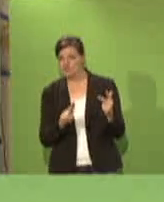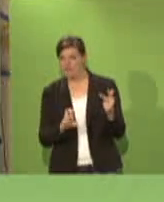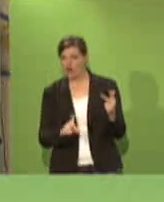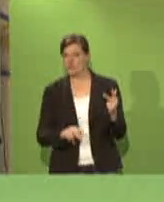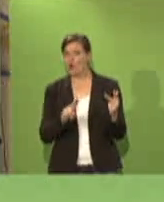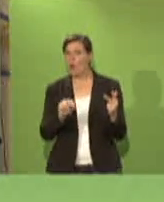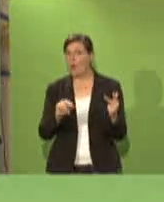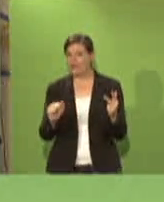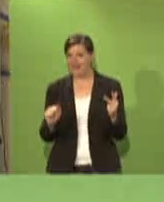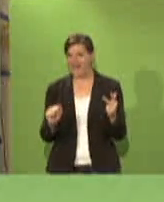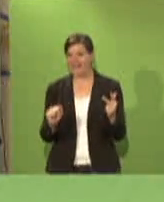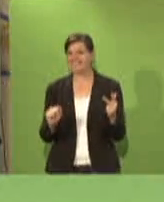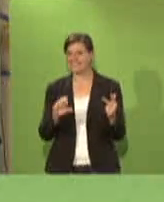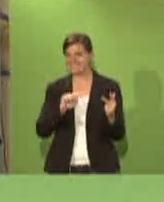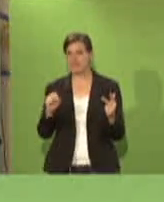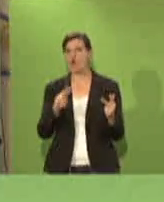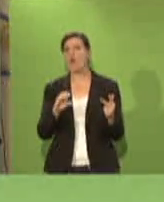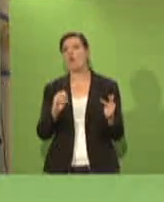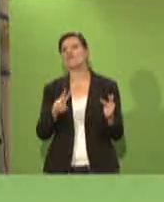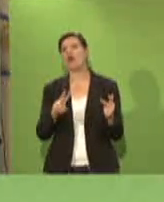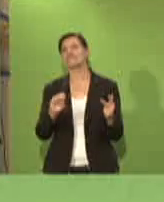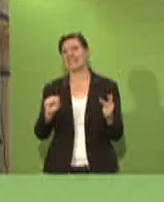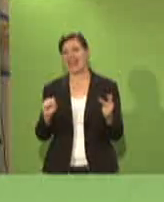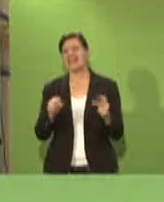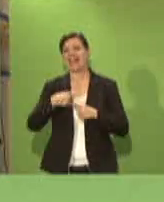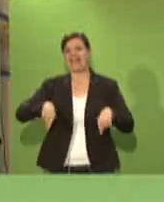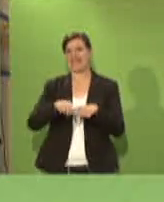Unna. In Selm, OV Selm im Kreis Unna.